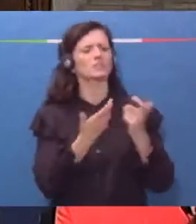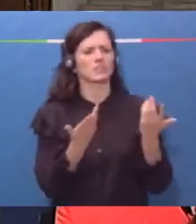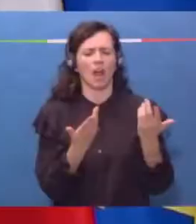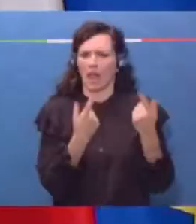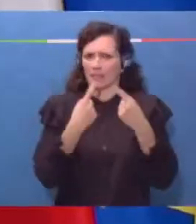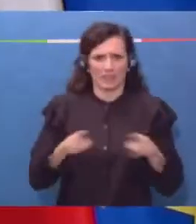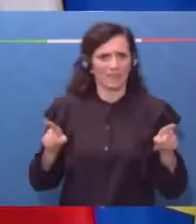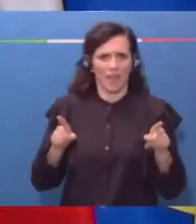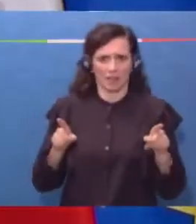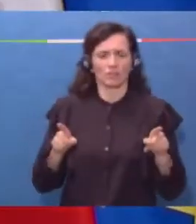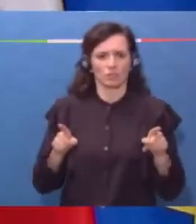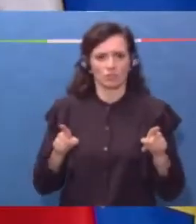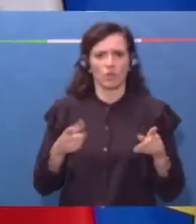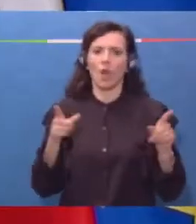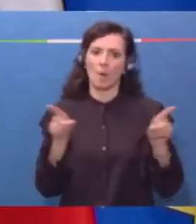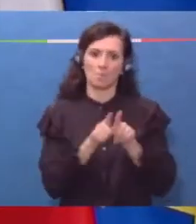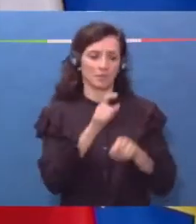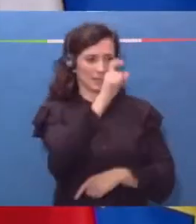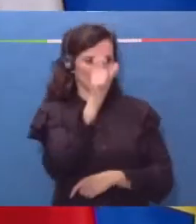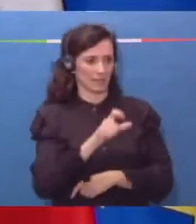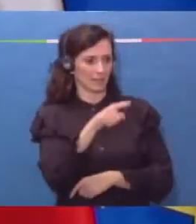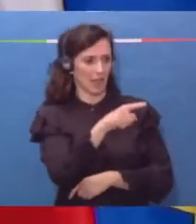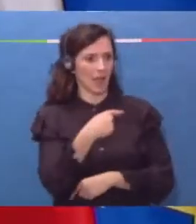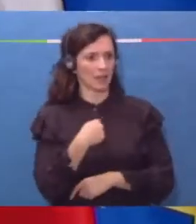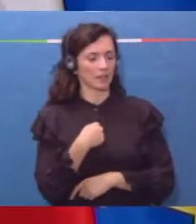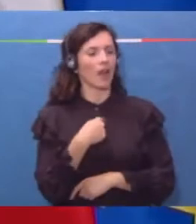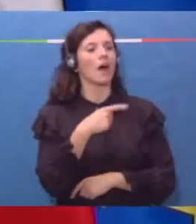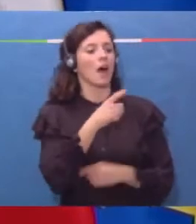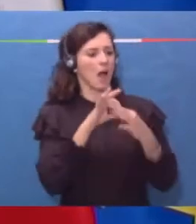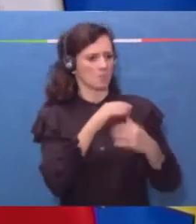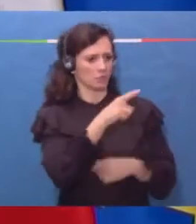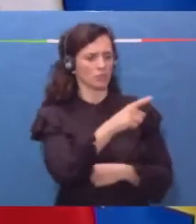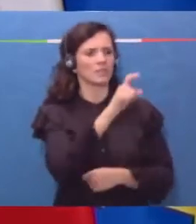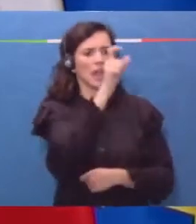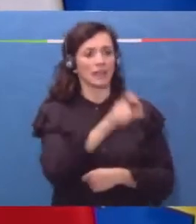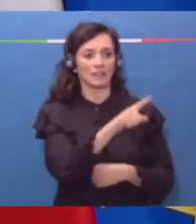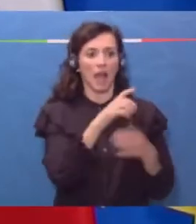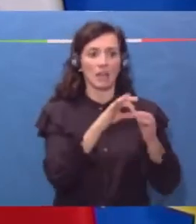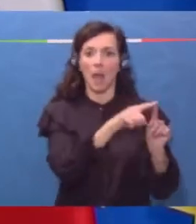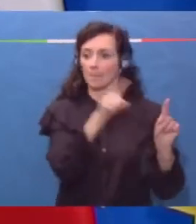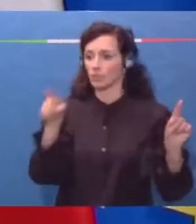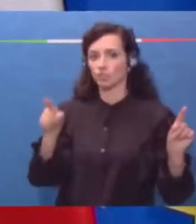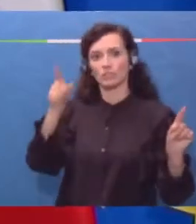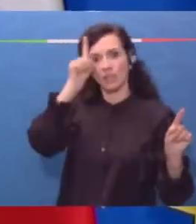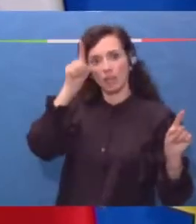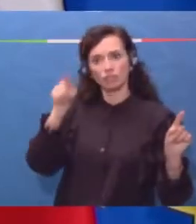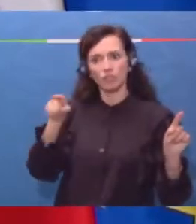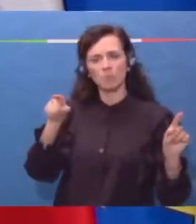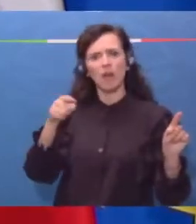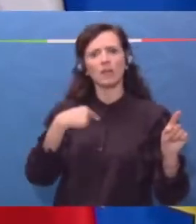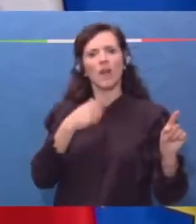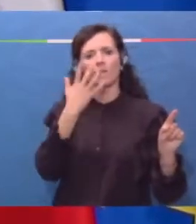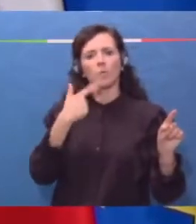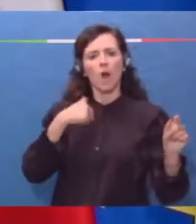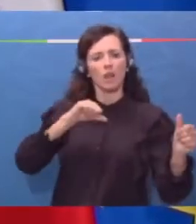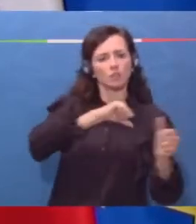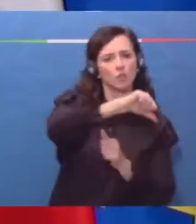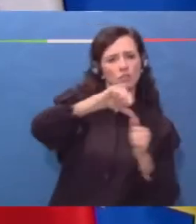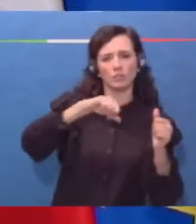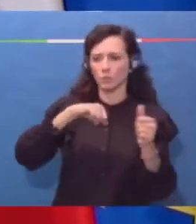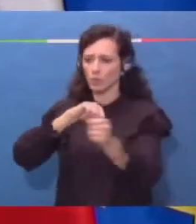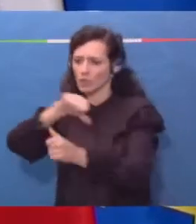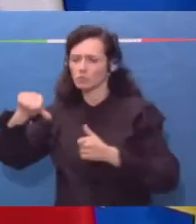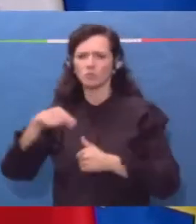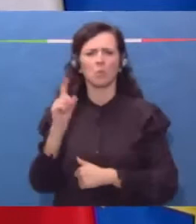come nel caso dell'Italia, la sua amicizia con la Germania, la sua amicizia con la Germania, non cerchiamo sostituti. L'Unione Europea è un